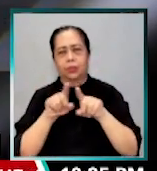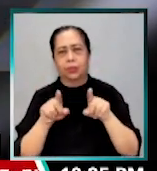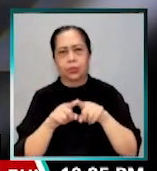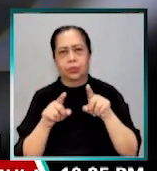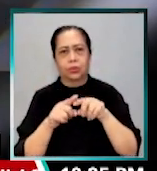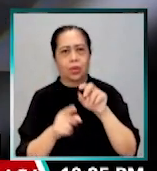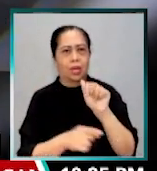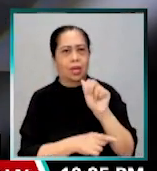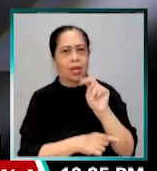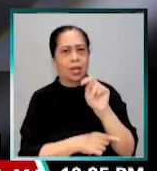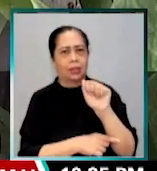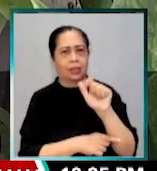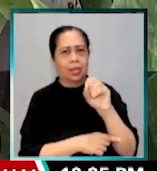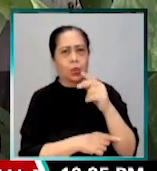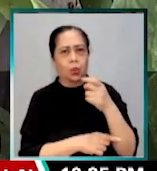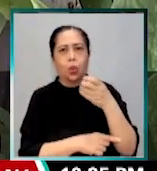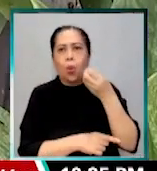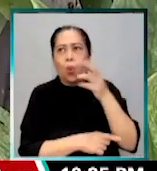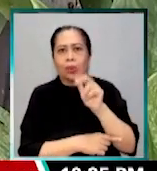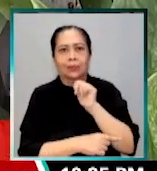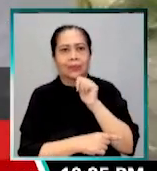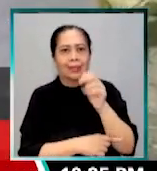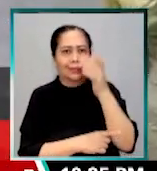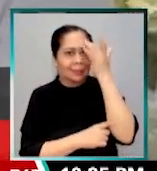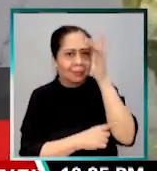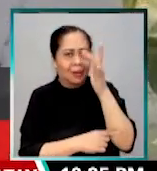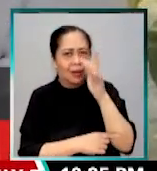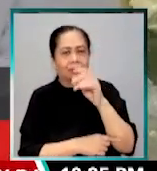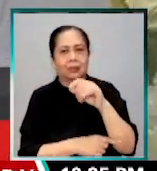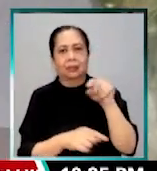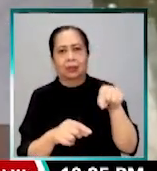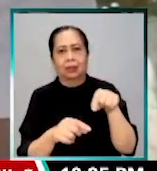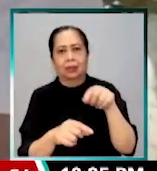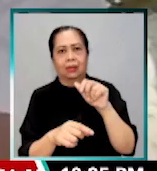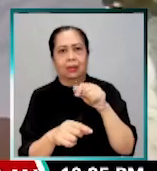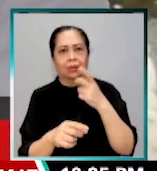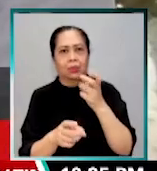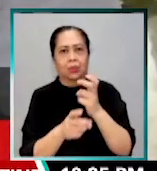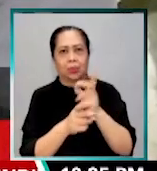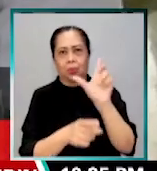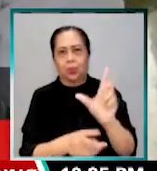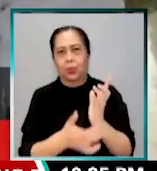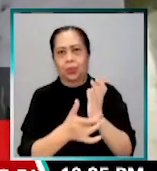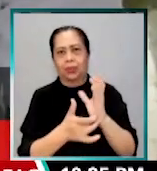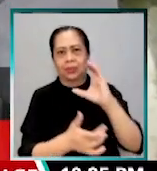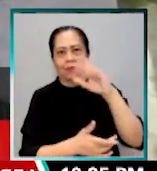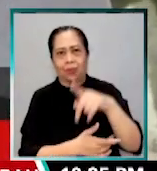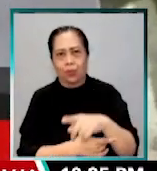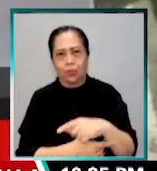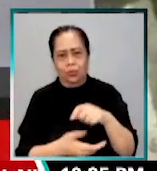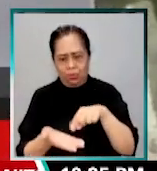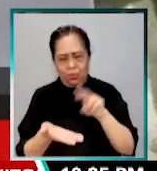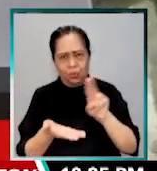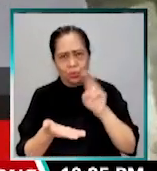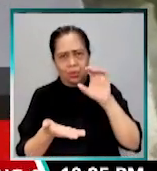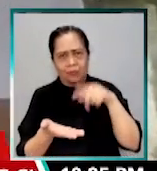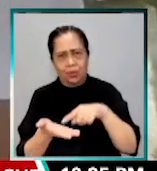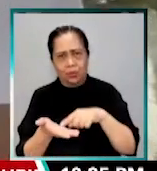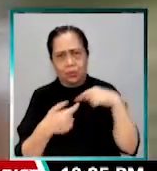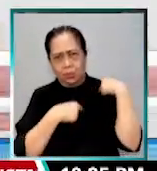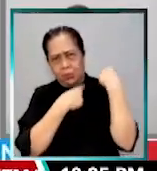hindi smartphone ang gamit. Tsaka walang internet to. Hindi ba napakahirap yan? Ganito lang naman ang gamit kong cellphone magmula naman